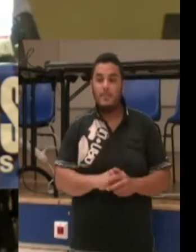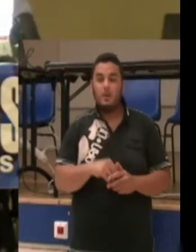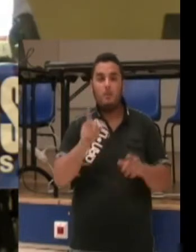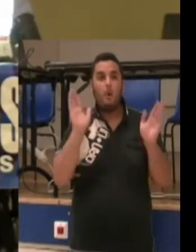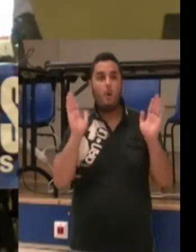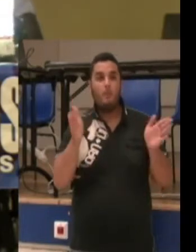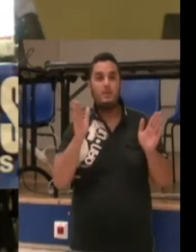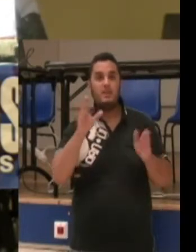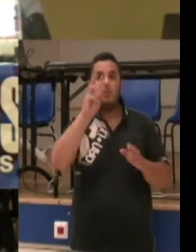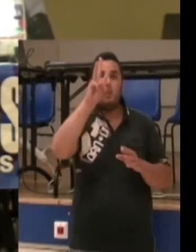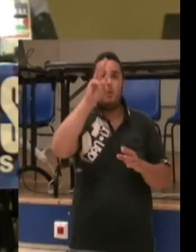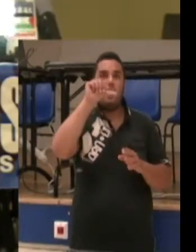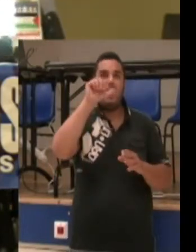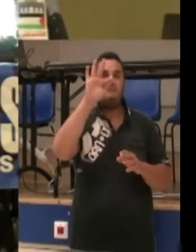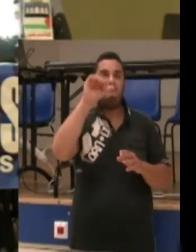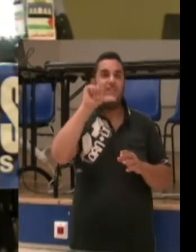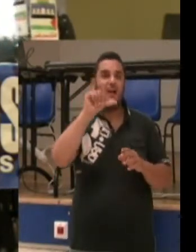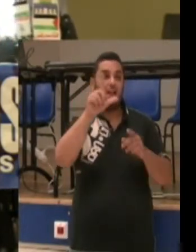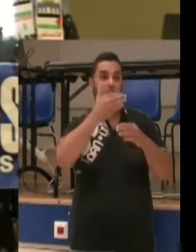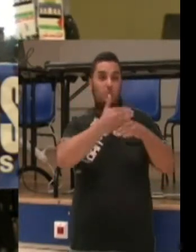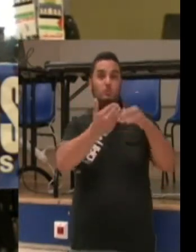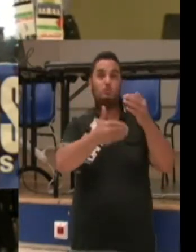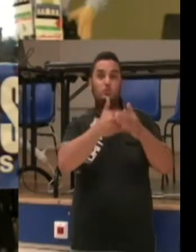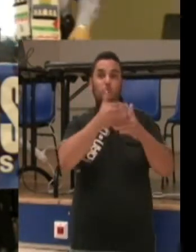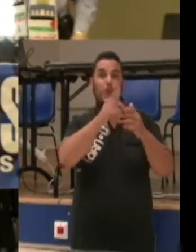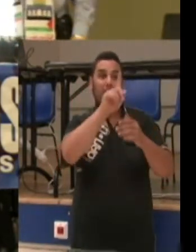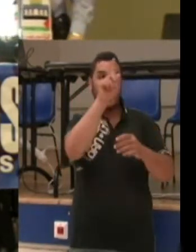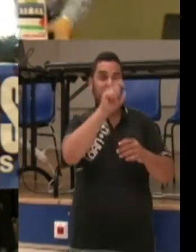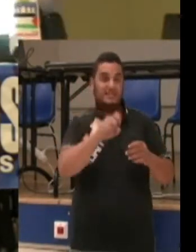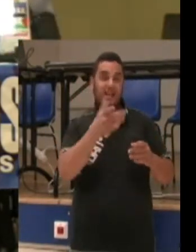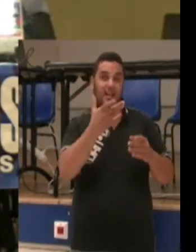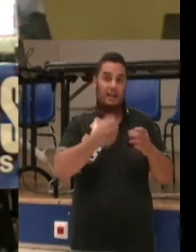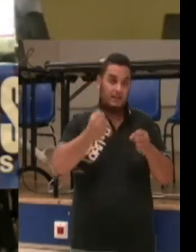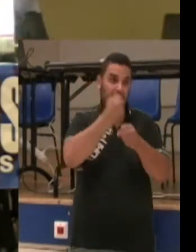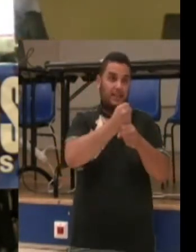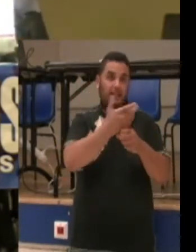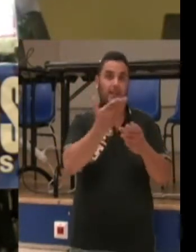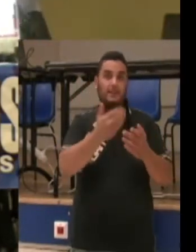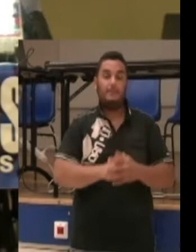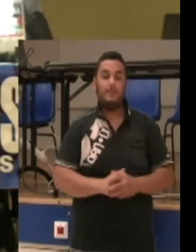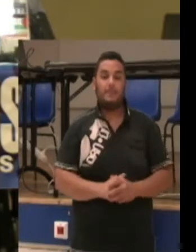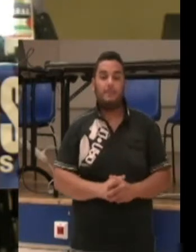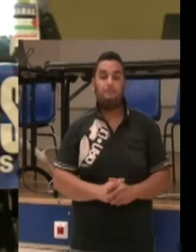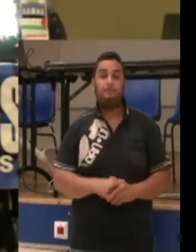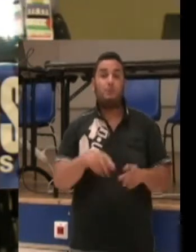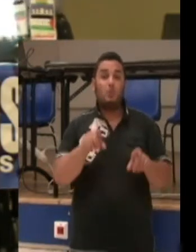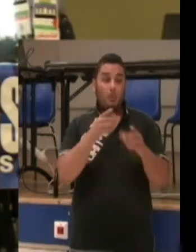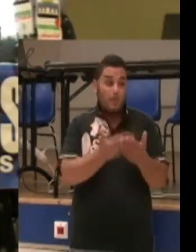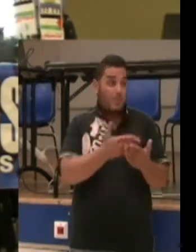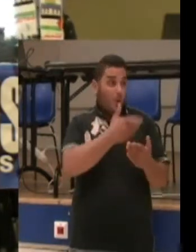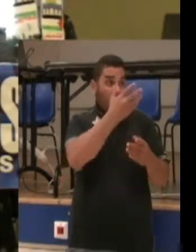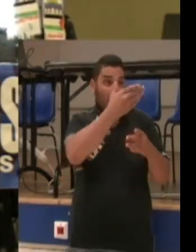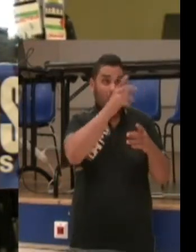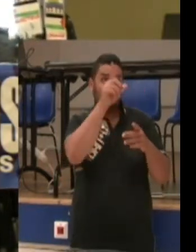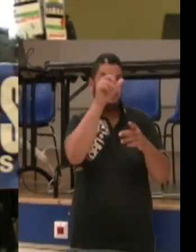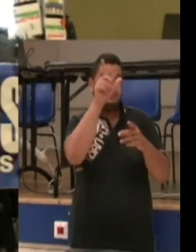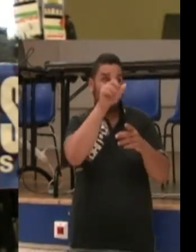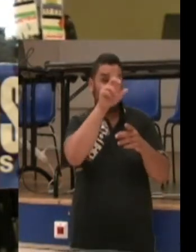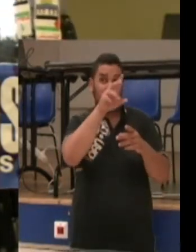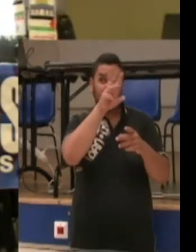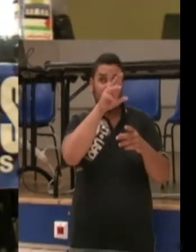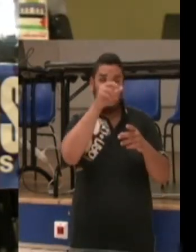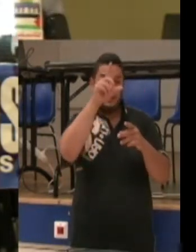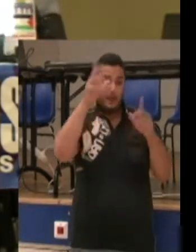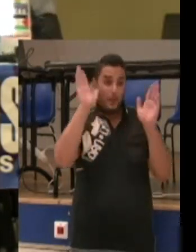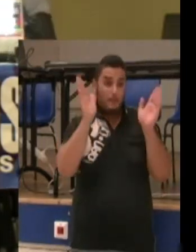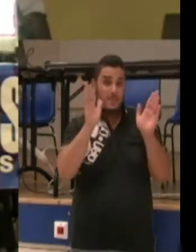l'hôpital El Wafa, actuellement dans le nord de la bande de Gaza, qui était menacé par les